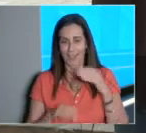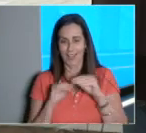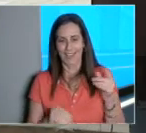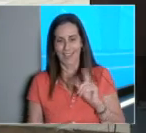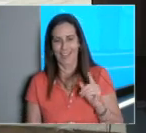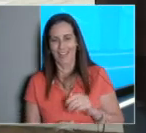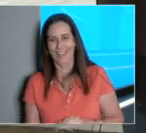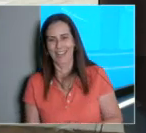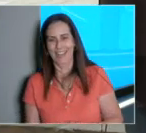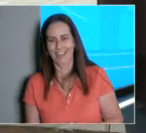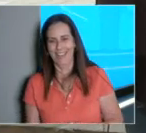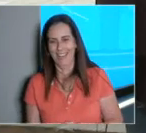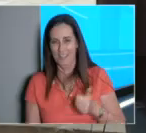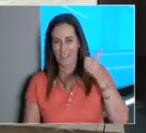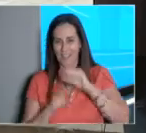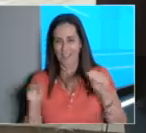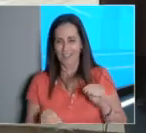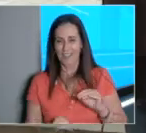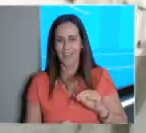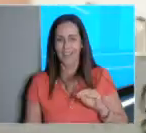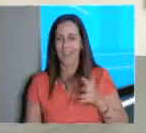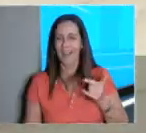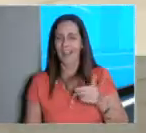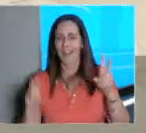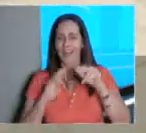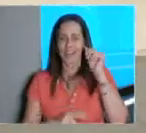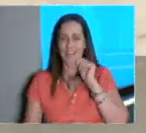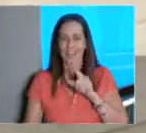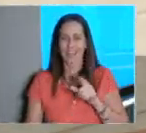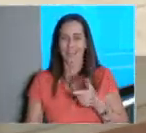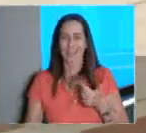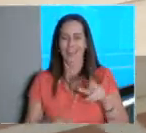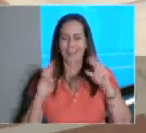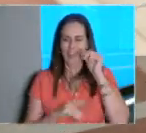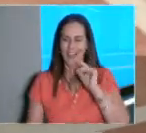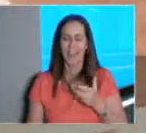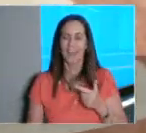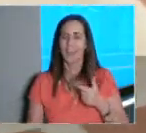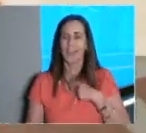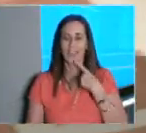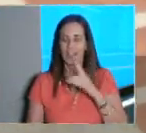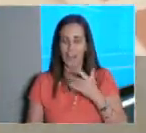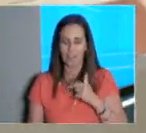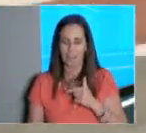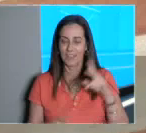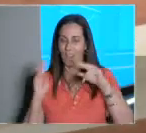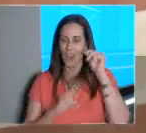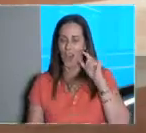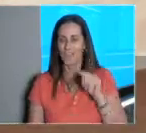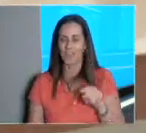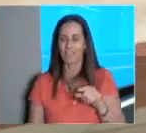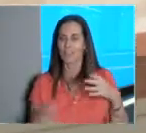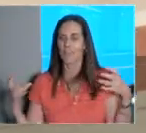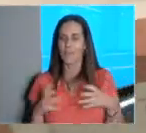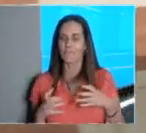בחיה, אוקיי. לא. מנהלת בית ספר? לא. למה לא כחול לבן, אגב, אם בין ההתלבטות בין עבודה וברק? כי אני אגיד לך למה, כי כחול לבן